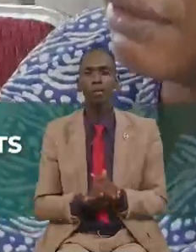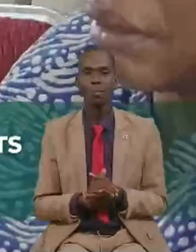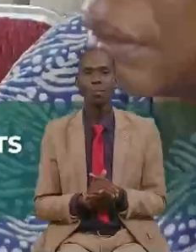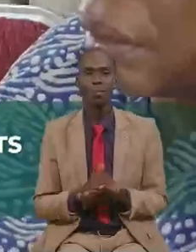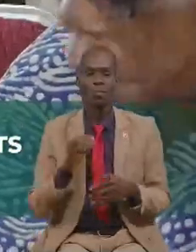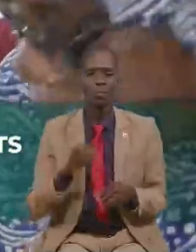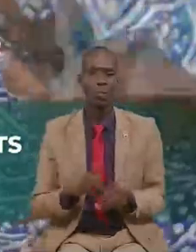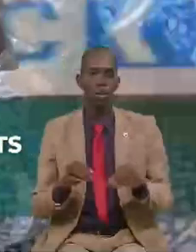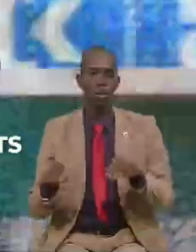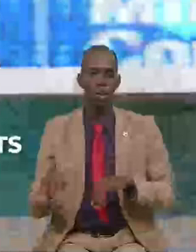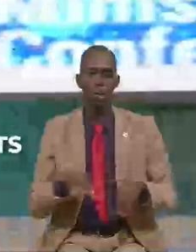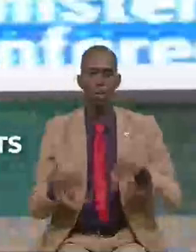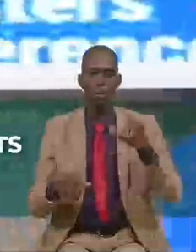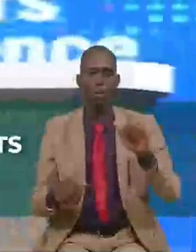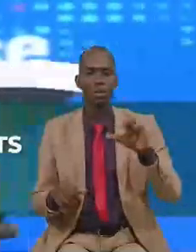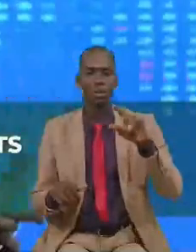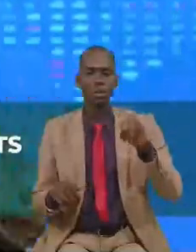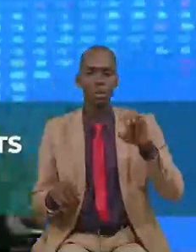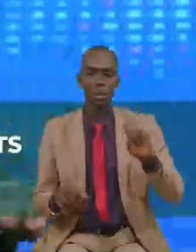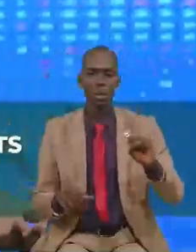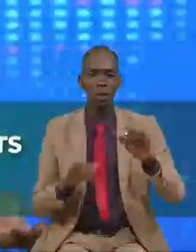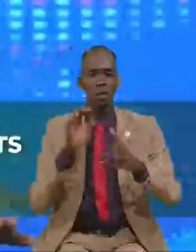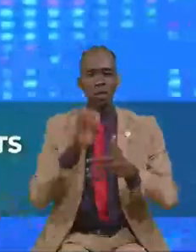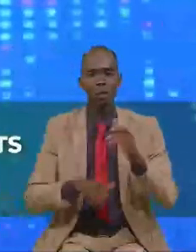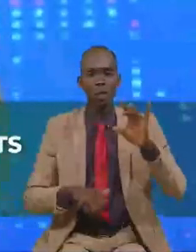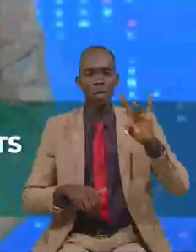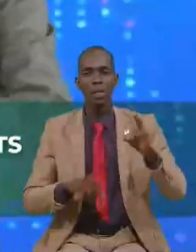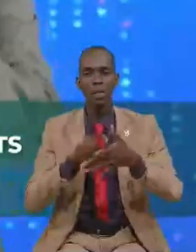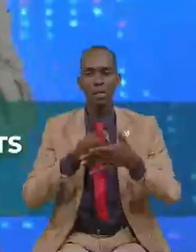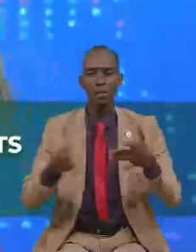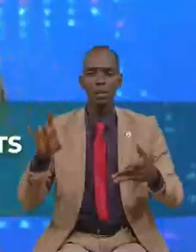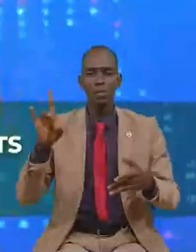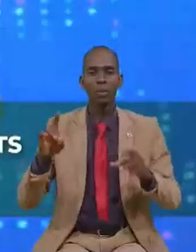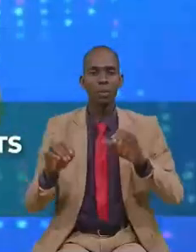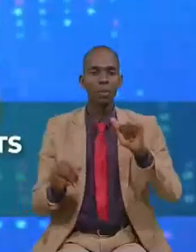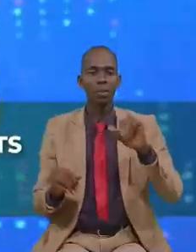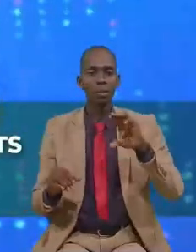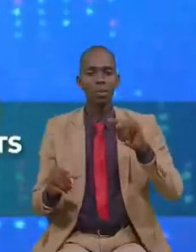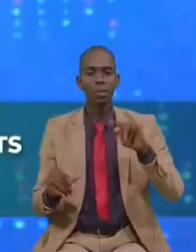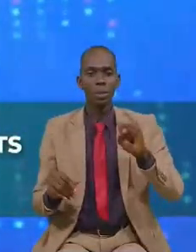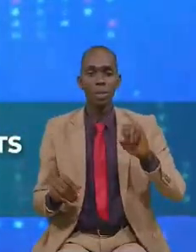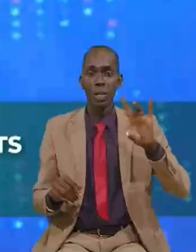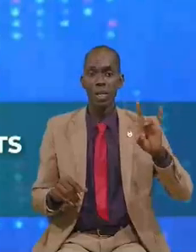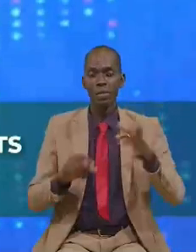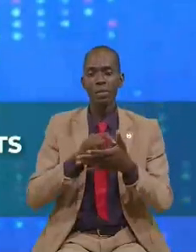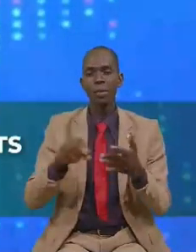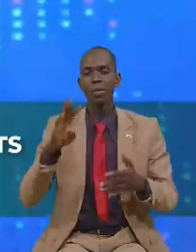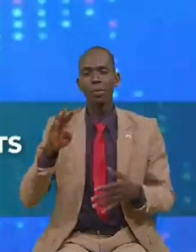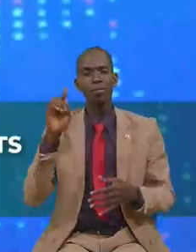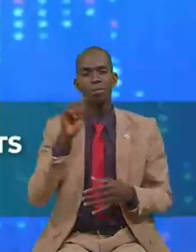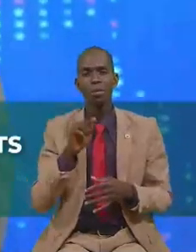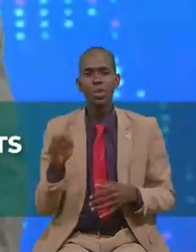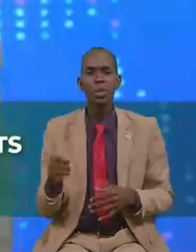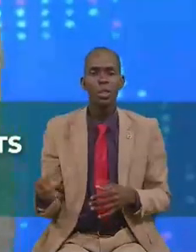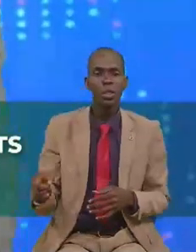Apôtres, chapitre 8, verset 4. Actes 8, verset 4. Ceux qui avaient